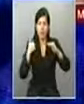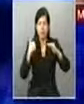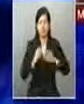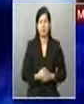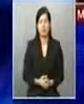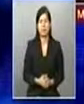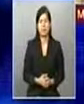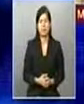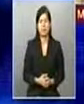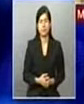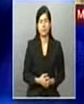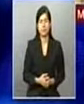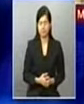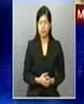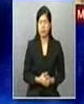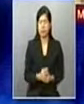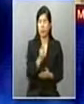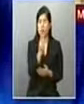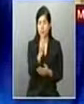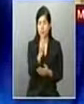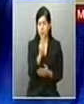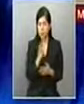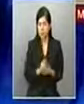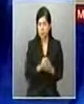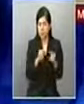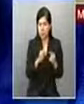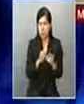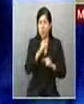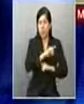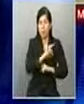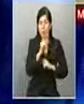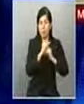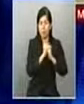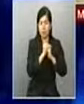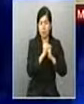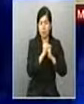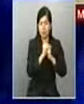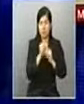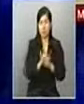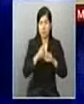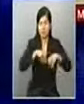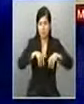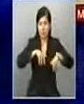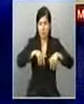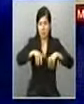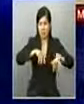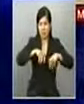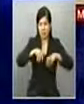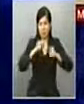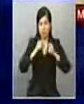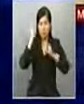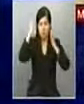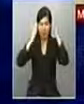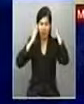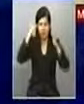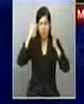เป็นที่น่าสังเกตนะครับว่าช่วงเทศกาลตรุษจีนที่ผ่านมาเนี่ยมีประชาชนในมาเลเซียเนี่ยฉลอง